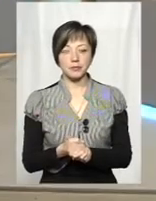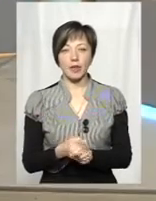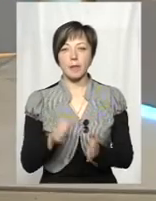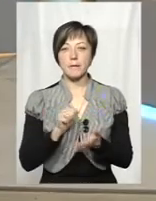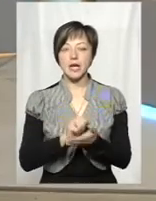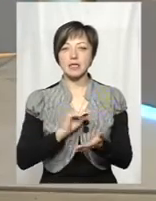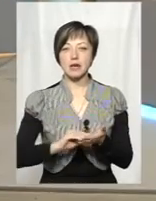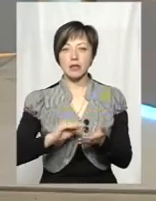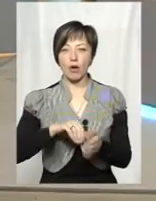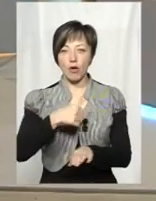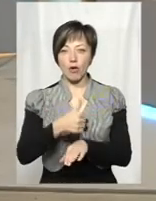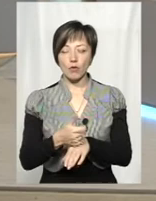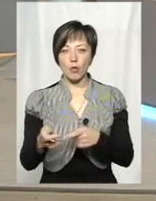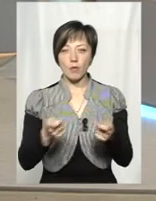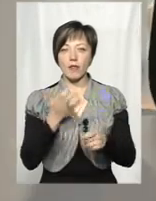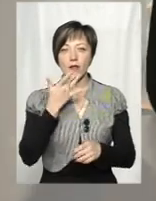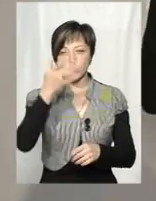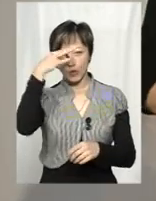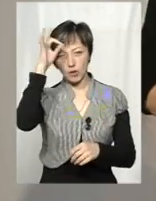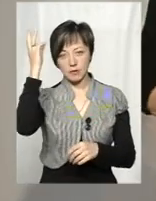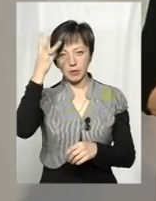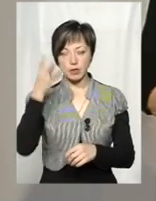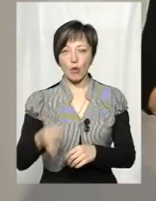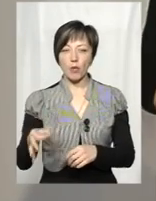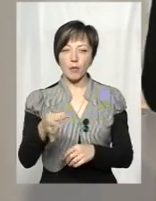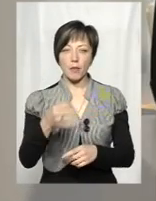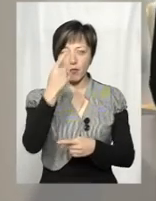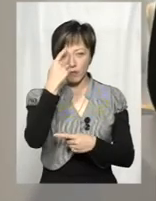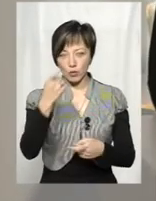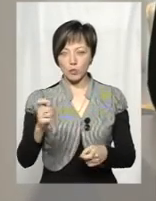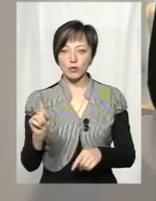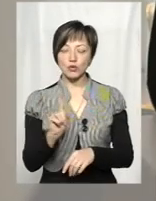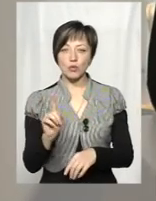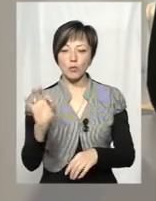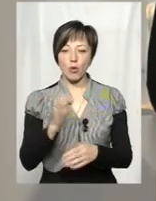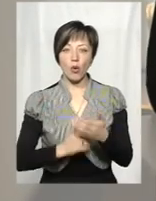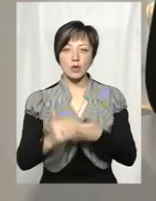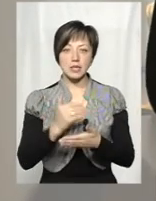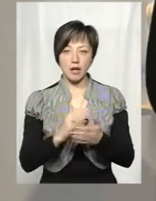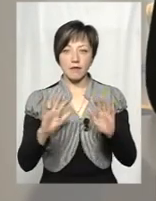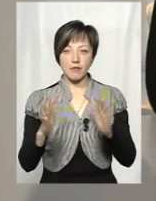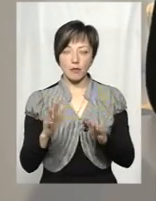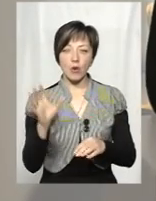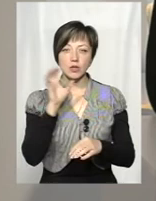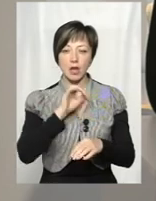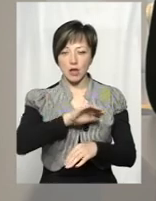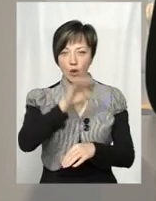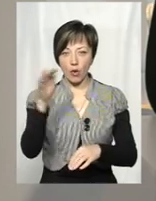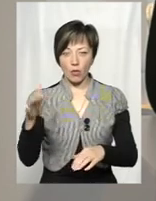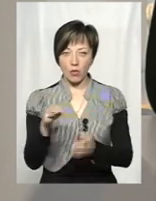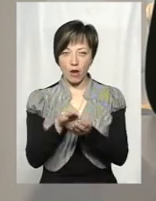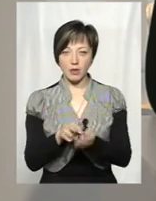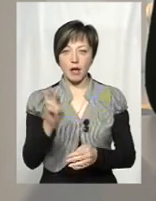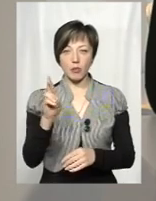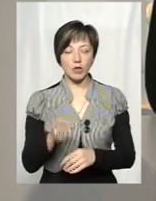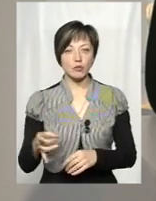Прес-секретар Головного управління Нацполіції у Хмельницькій області Інна Глега повідомила, що стосовно останнього випадку розкрадання кургану в Ярмолинецькому